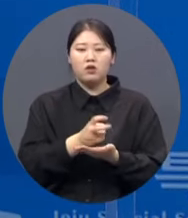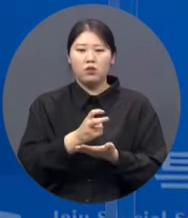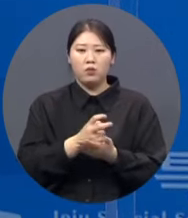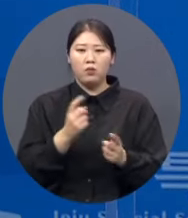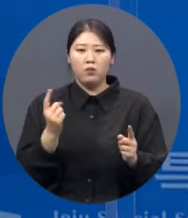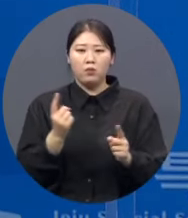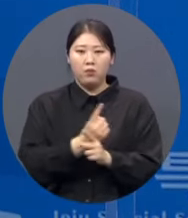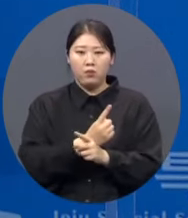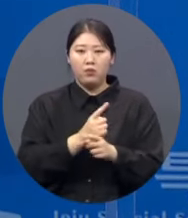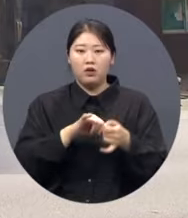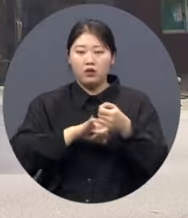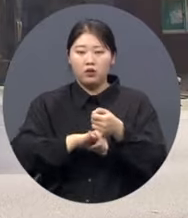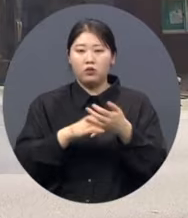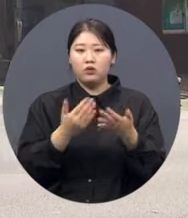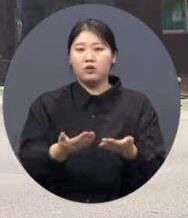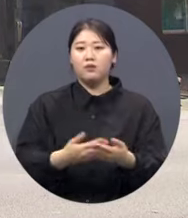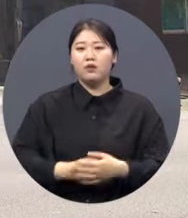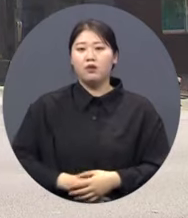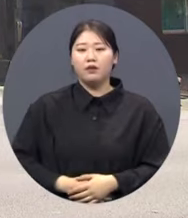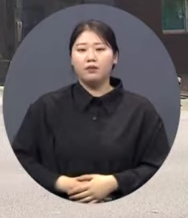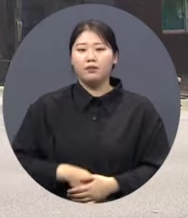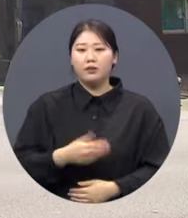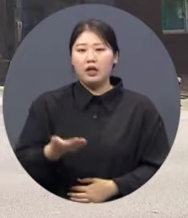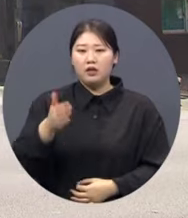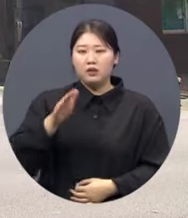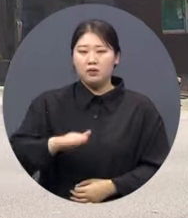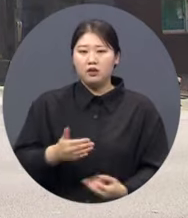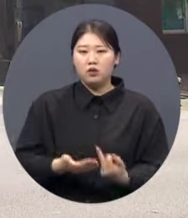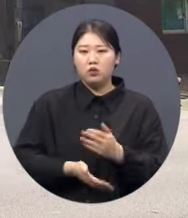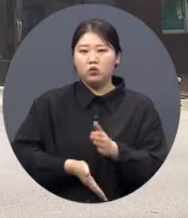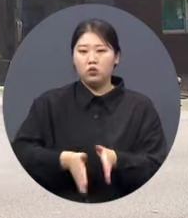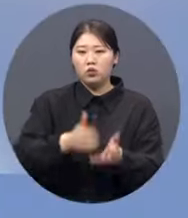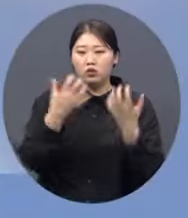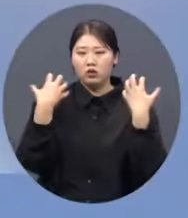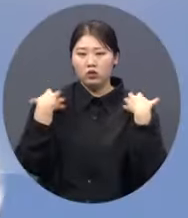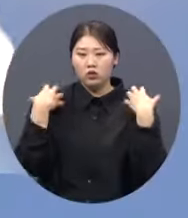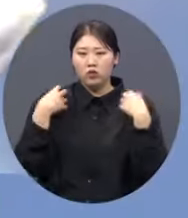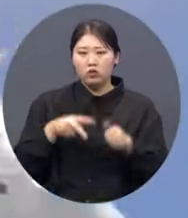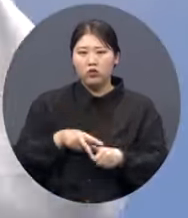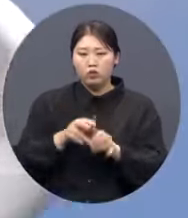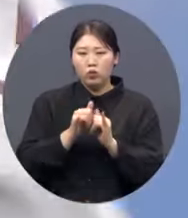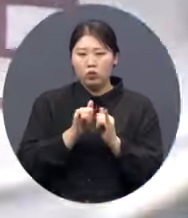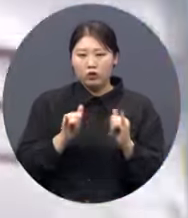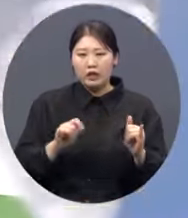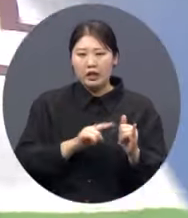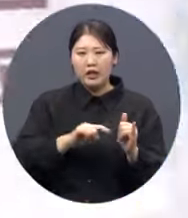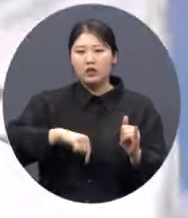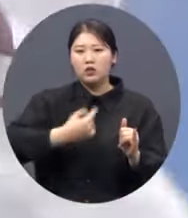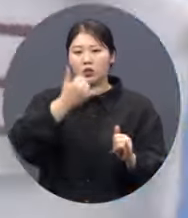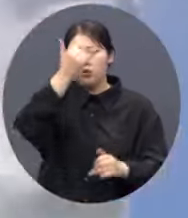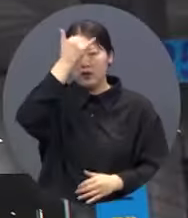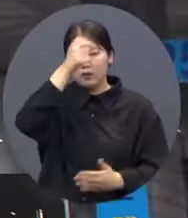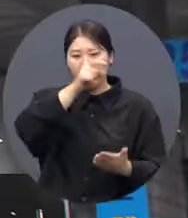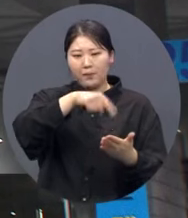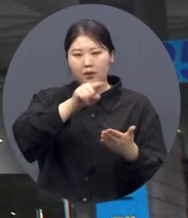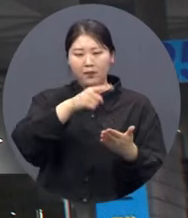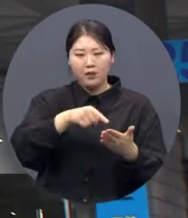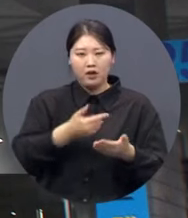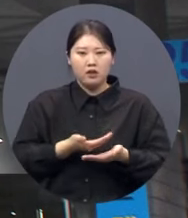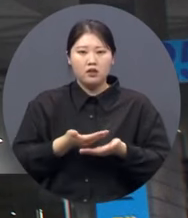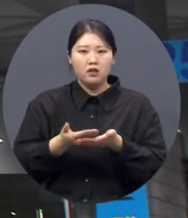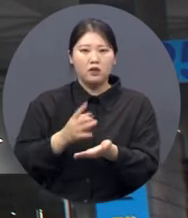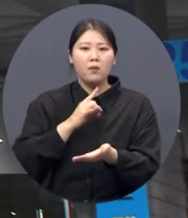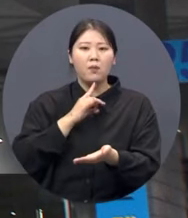의지를 말씀드린 겁니다 하지만 제주도는 행정시장 후보자가 스스로 도덕성 검증 체크리스트를 제출하는